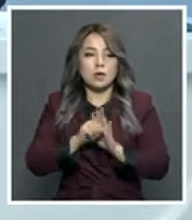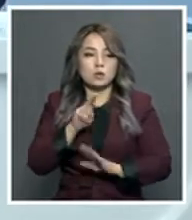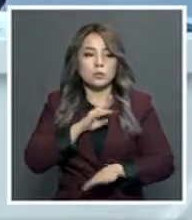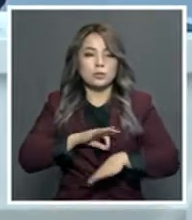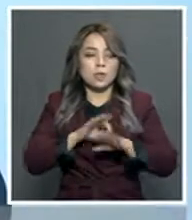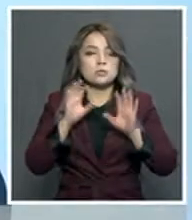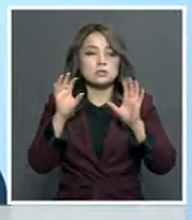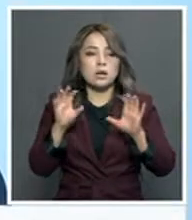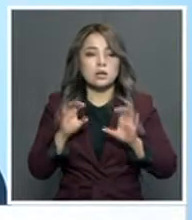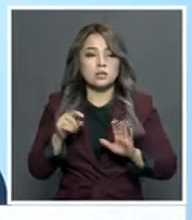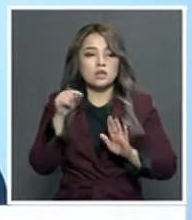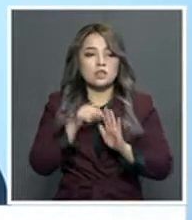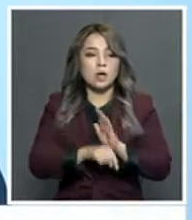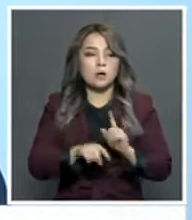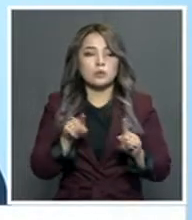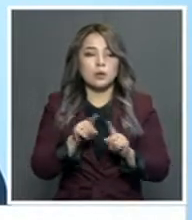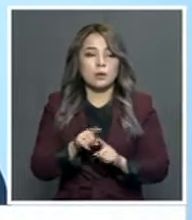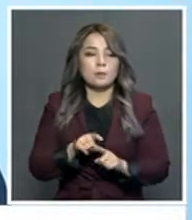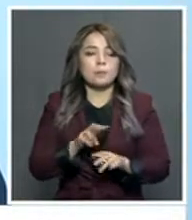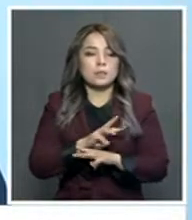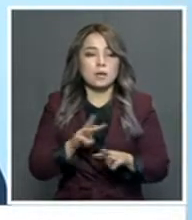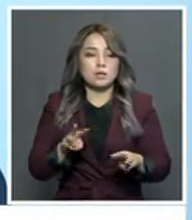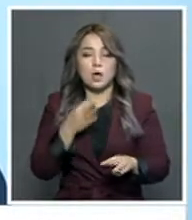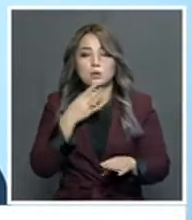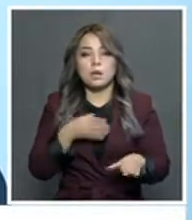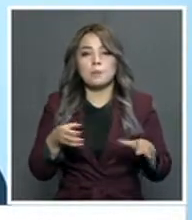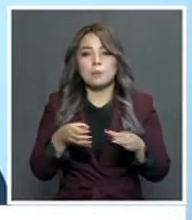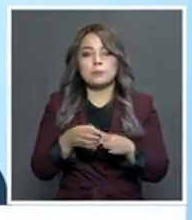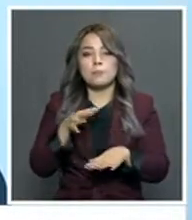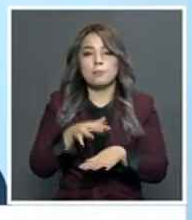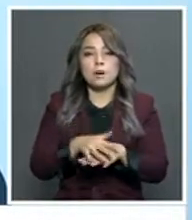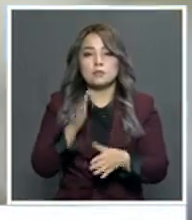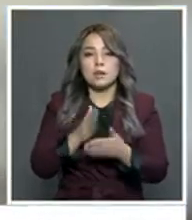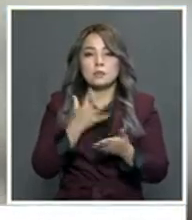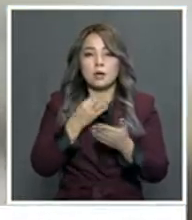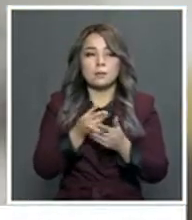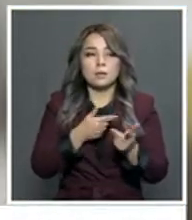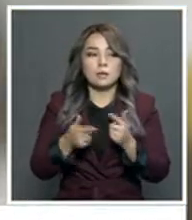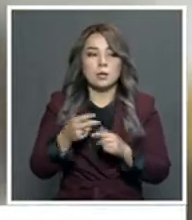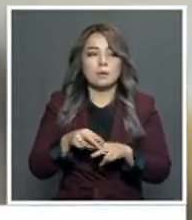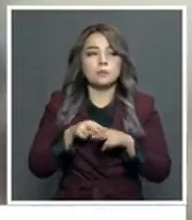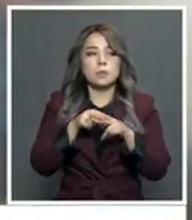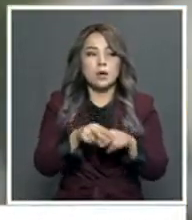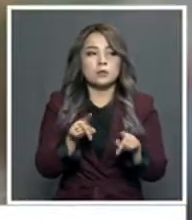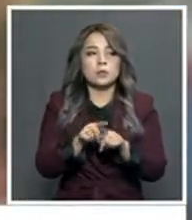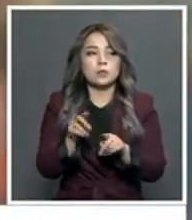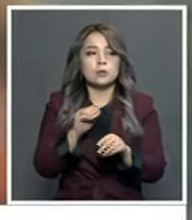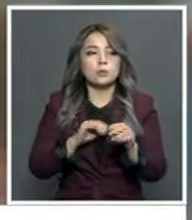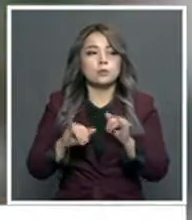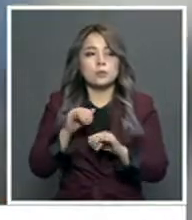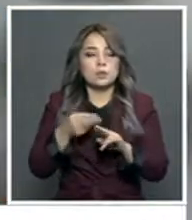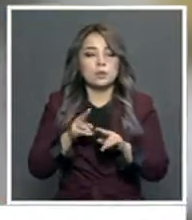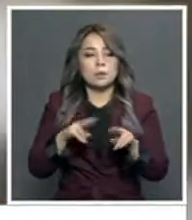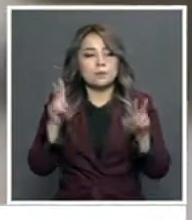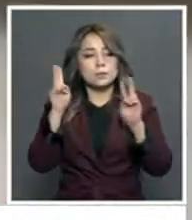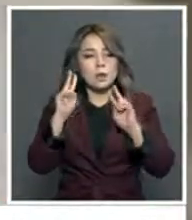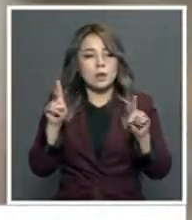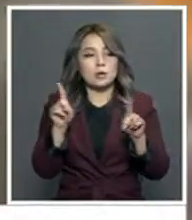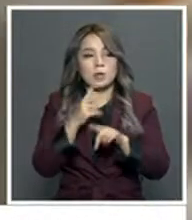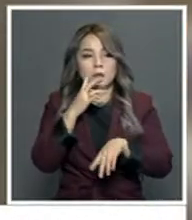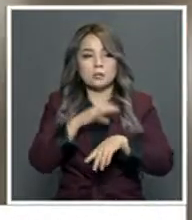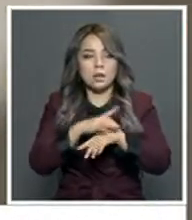Заң нормасын ішкі істер министрлігі мен ұлттық банк бірігіп әзірлеген. Яғни онлайн ақша аударылған шоттың кімге тиесілі екені белгісіз